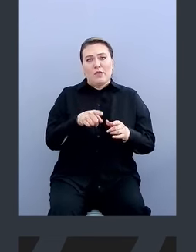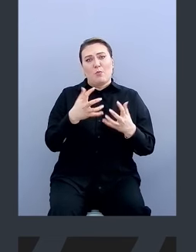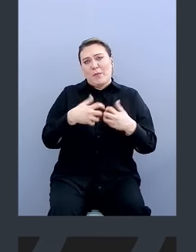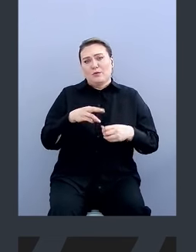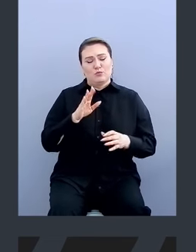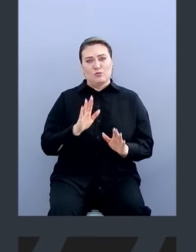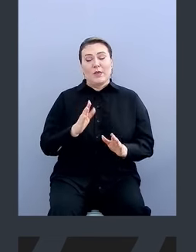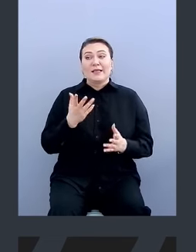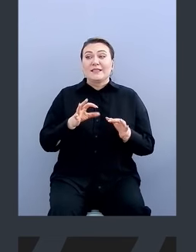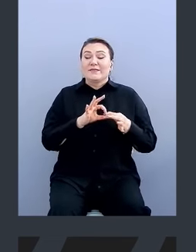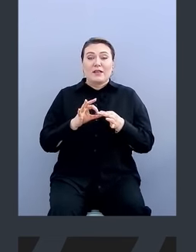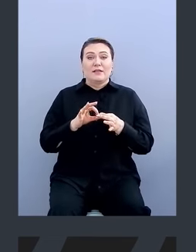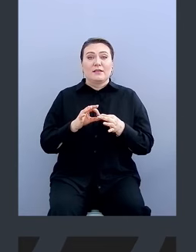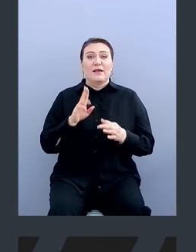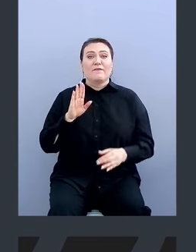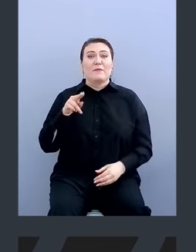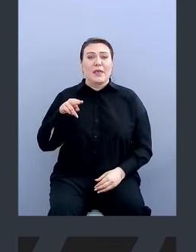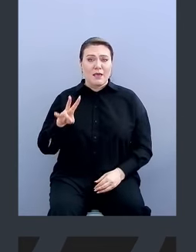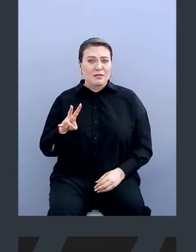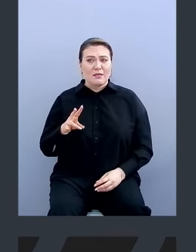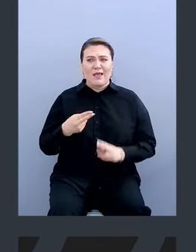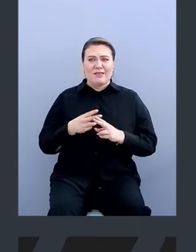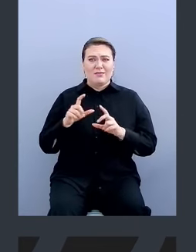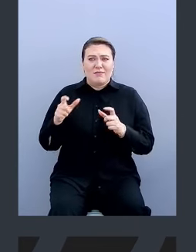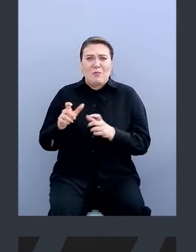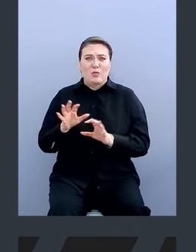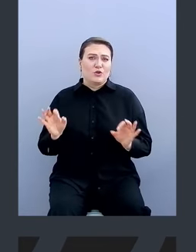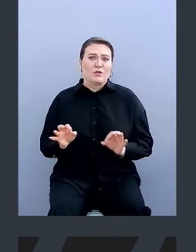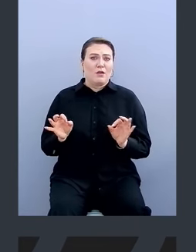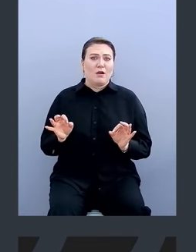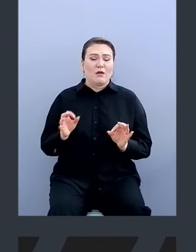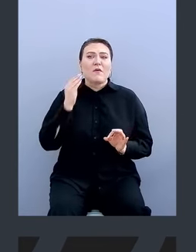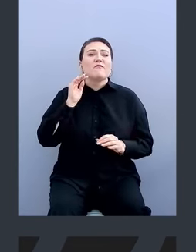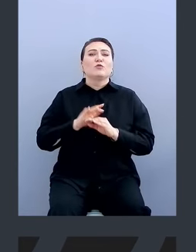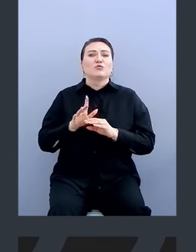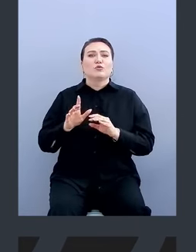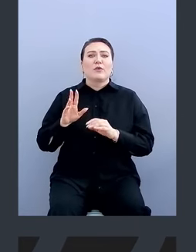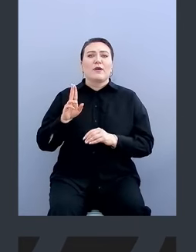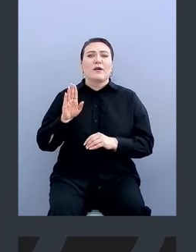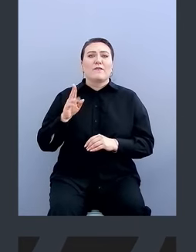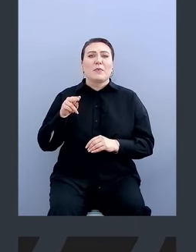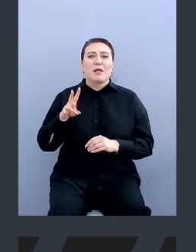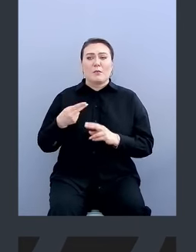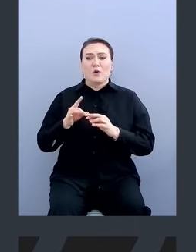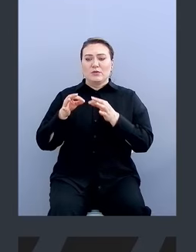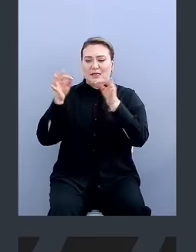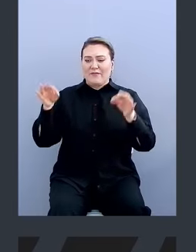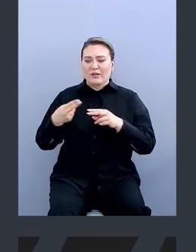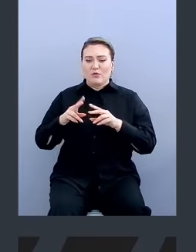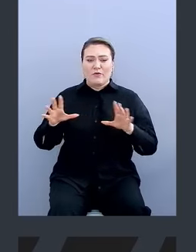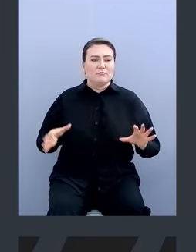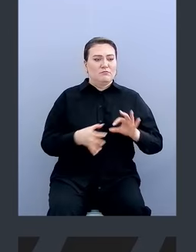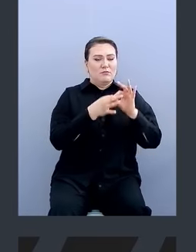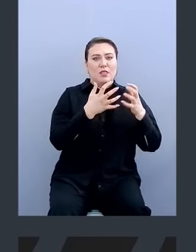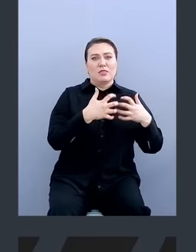Если связаны с VPN, то в принципе это никак не блокирует. И по факту, что такое VPN – это просто интерфейс, который у вас поднимается на машине.